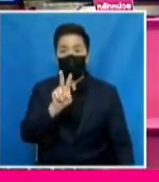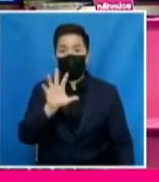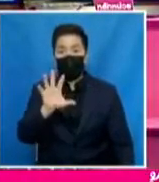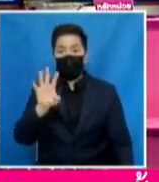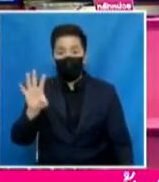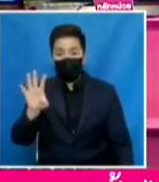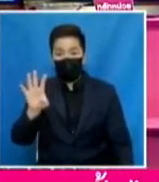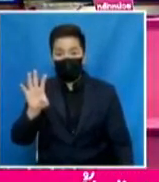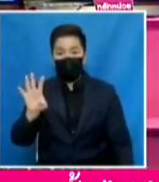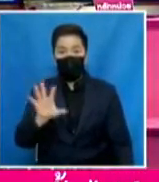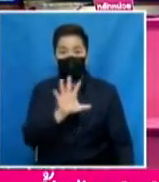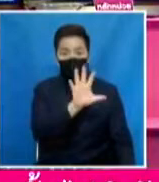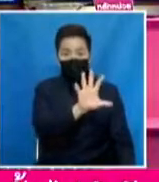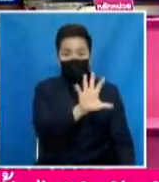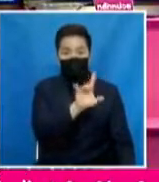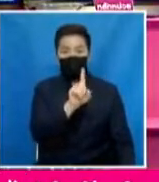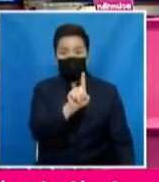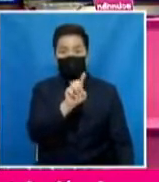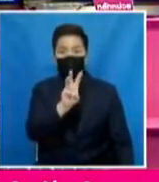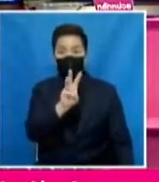5161254